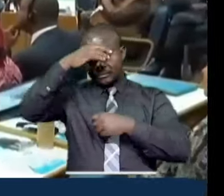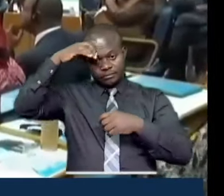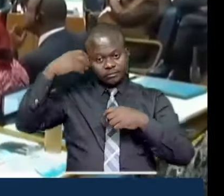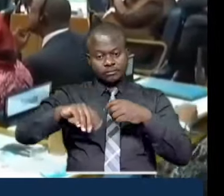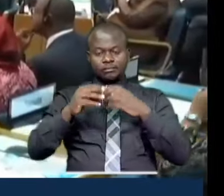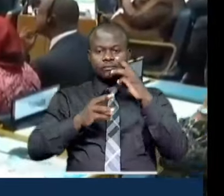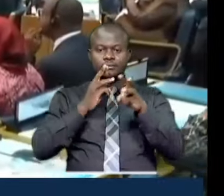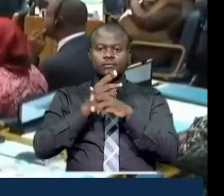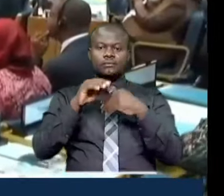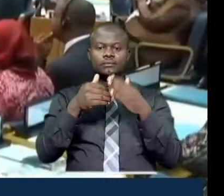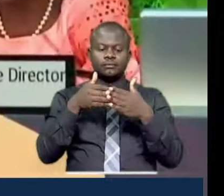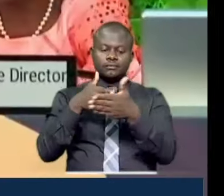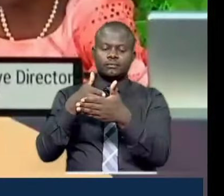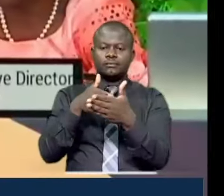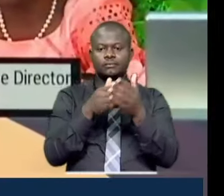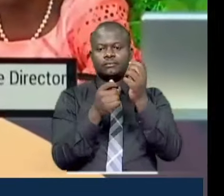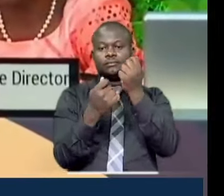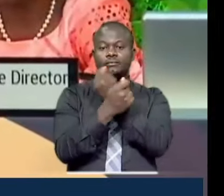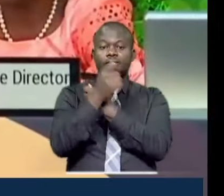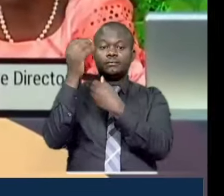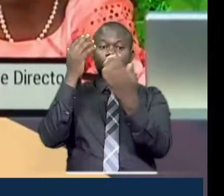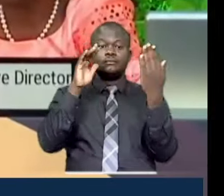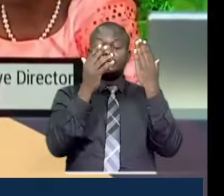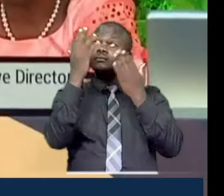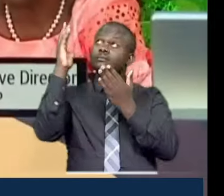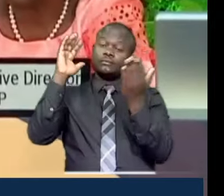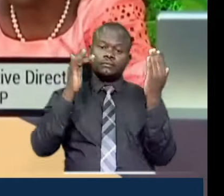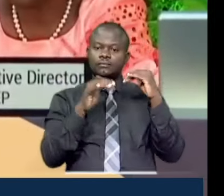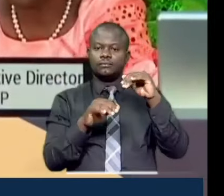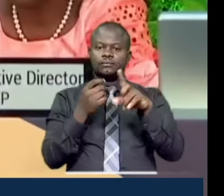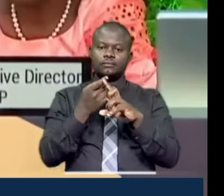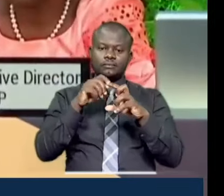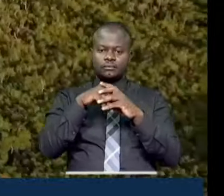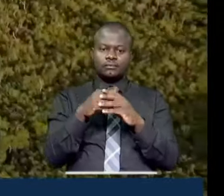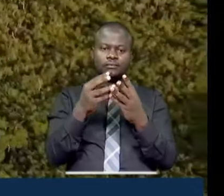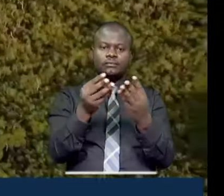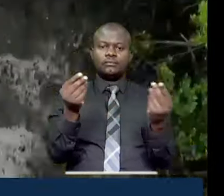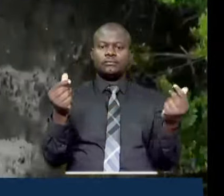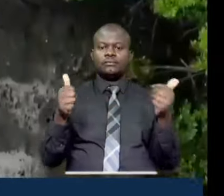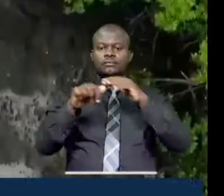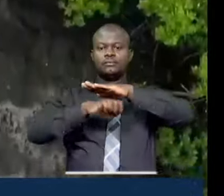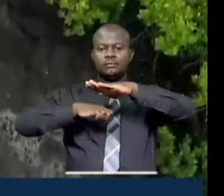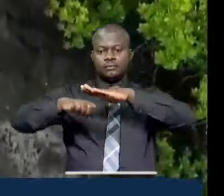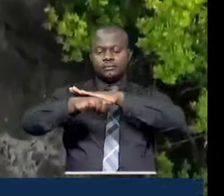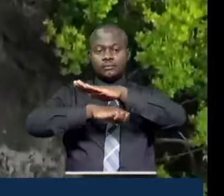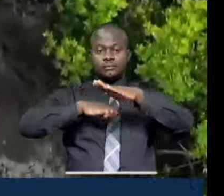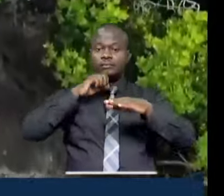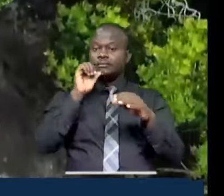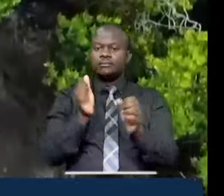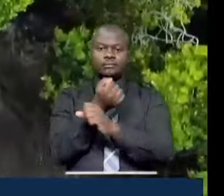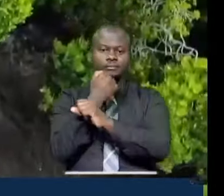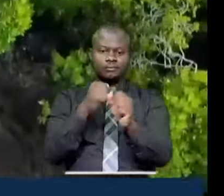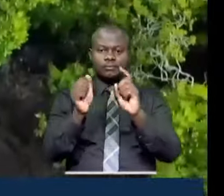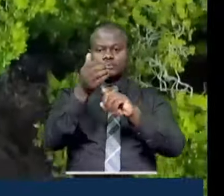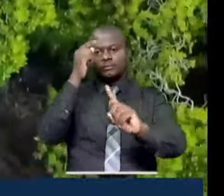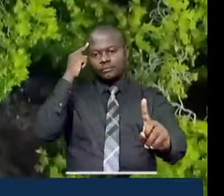isi yugarijwe n'imihindagurikire y'ikirere iterwa niyangizwa ry'ibidukikije idashobora kugera